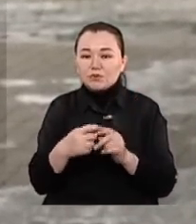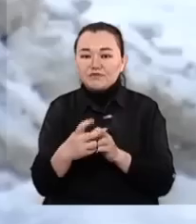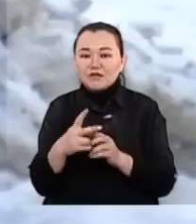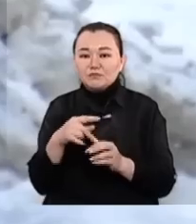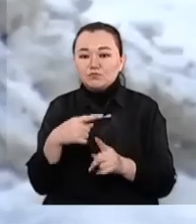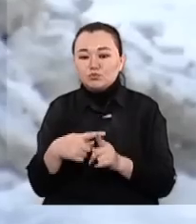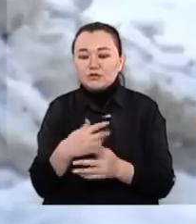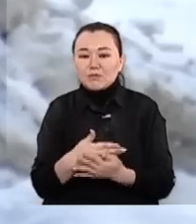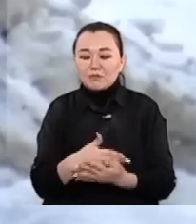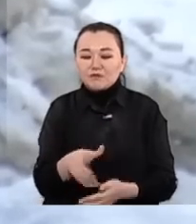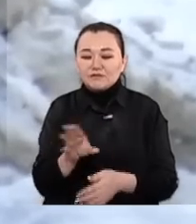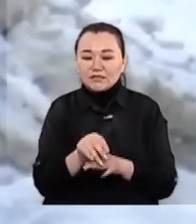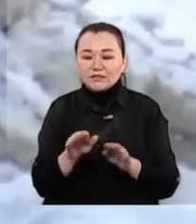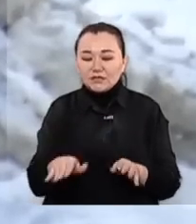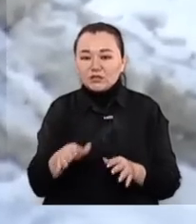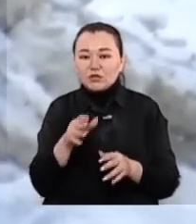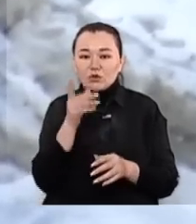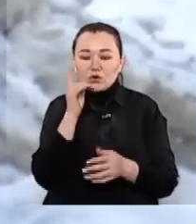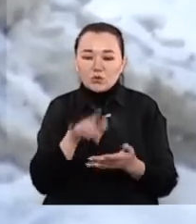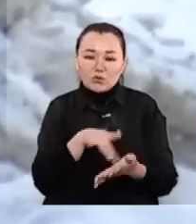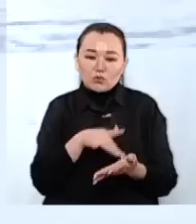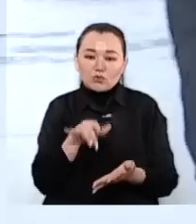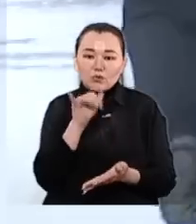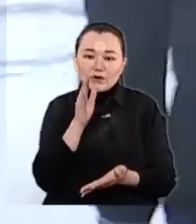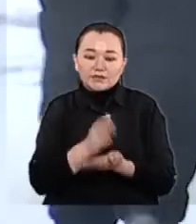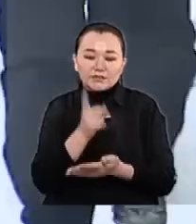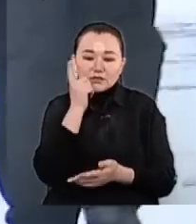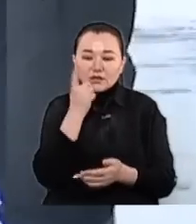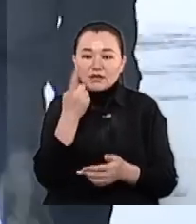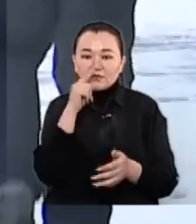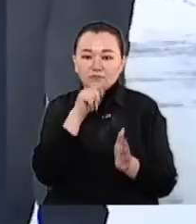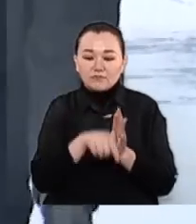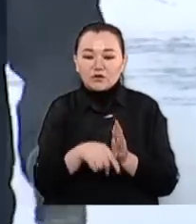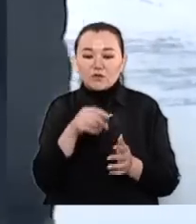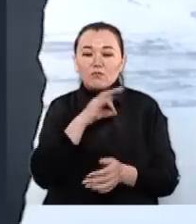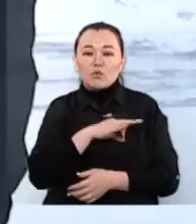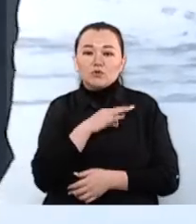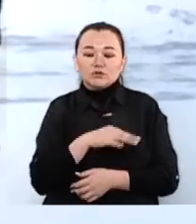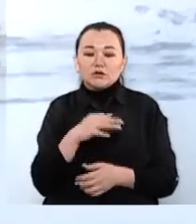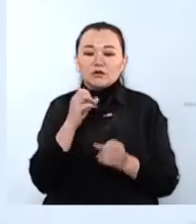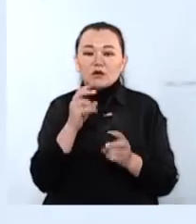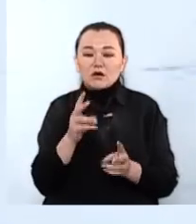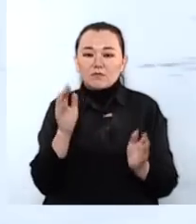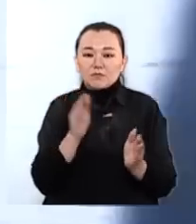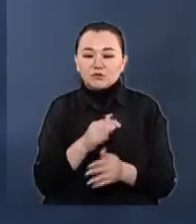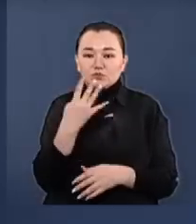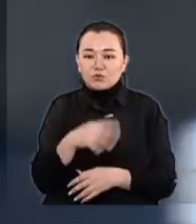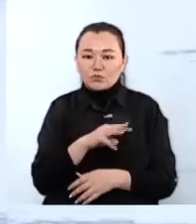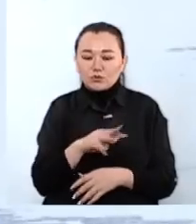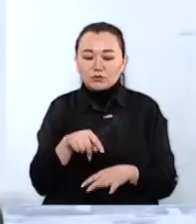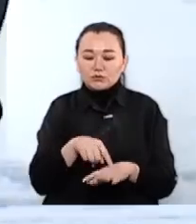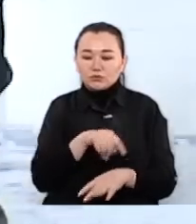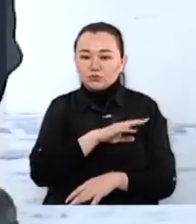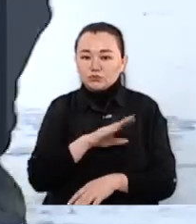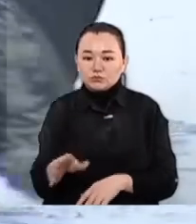сияқты. Барлық баланың қолында смартфон барын ескерсек, бір кіргеннің өзінде қолданушы қалай кемі 40 минут отырғанын